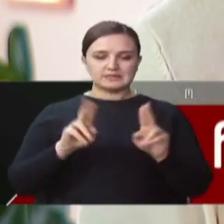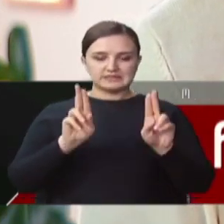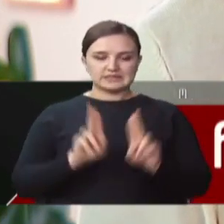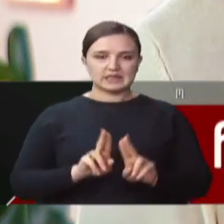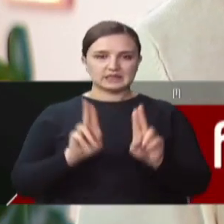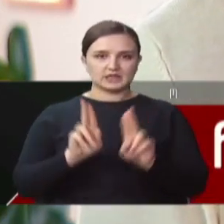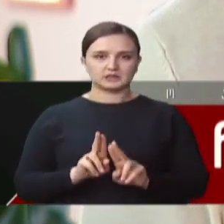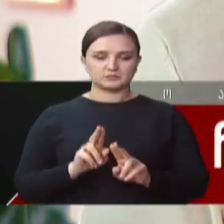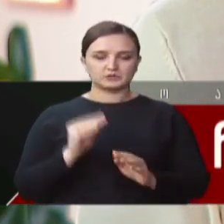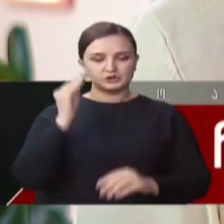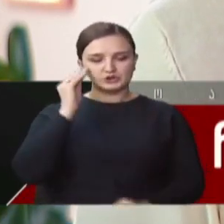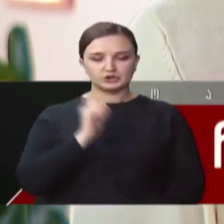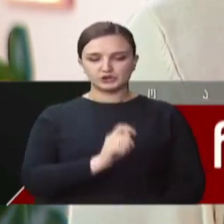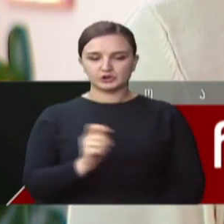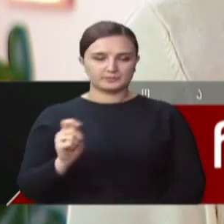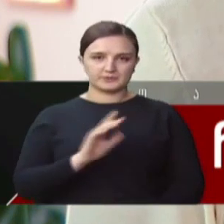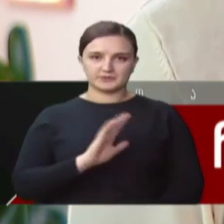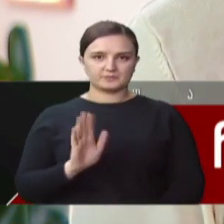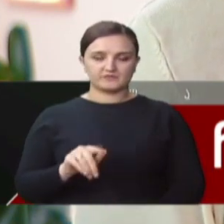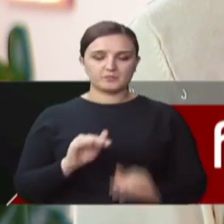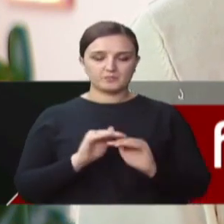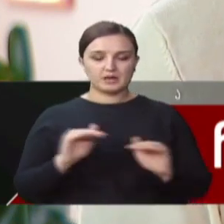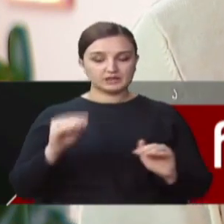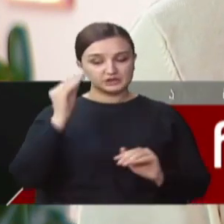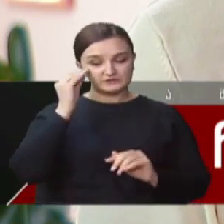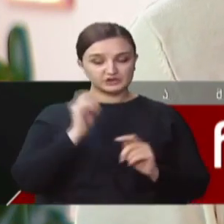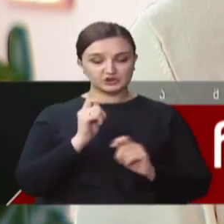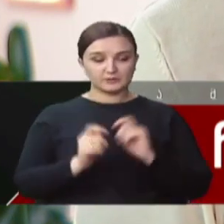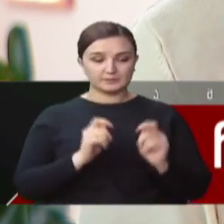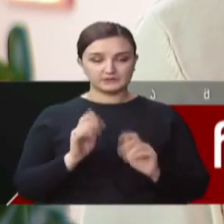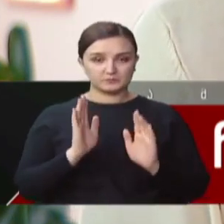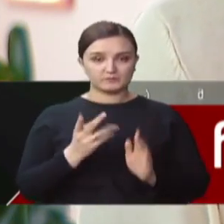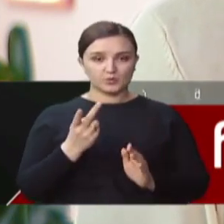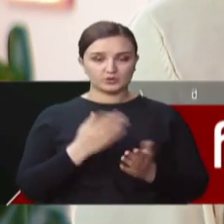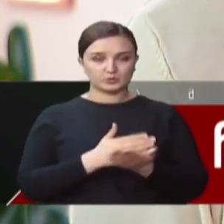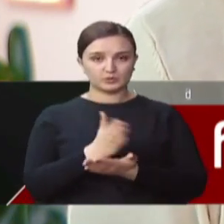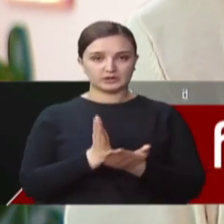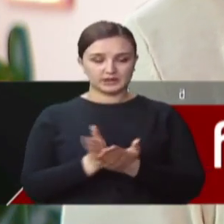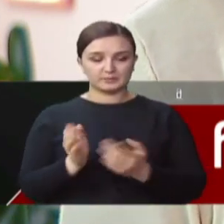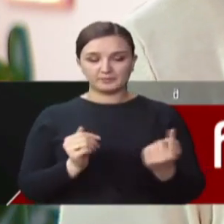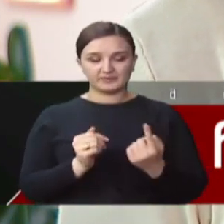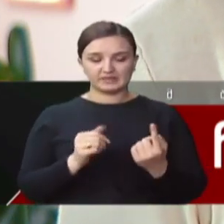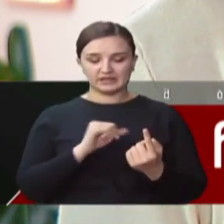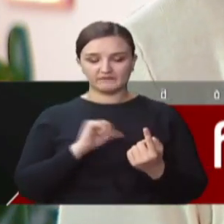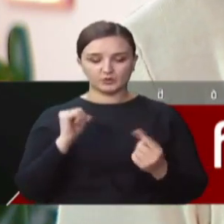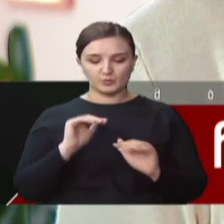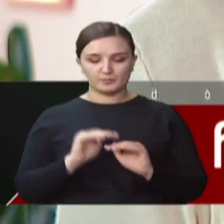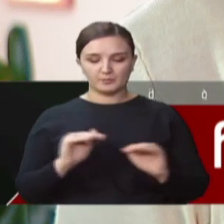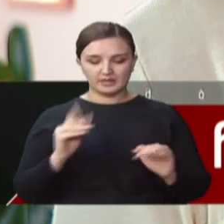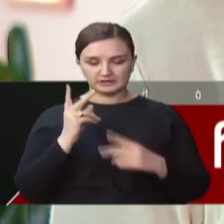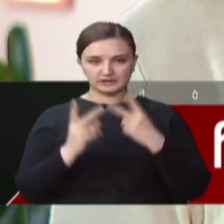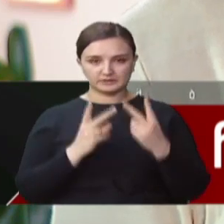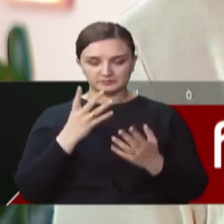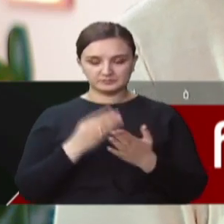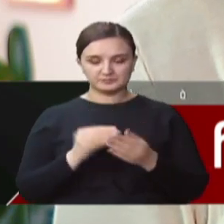სტანდარტებთან მიმართებით შეფასება. ბაღებისთვის შეფასება იქნება ძალიან მნიშვნელოვანი ორი კუთხით. Პირველი ის, რომ თვითონ ბაღი დაინახავს